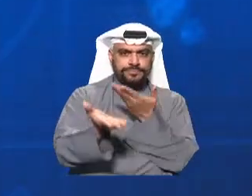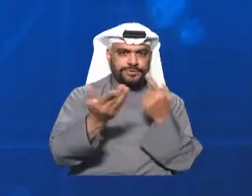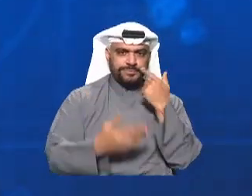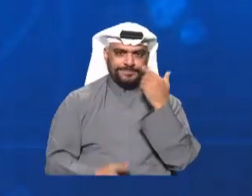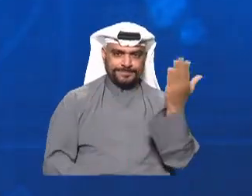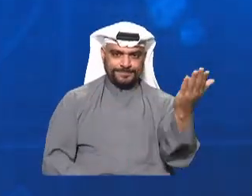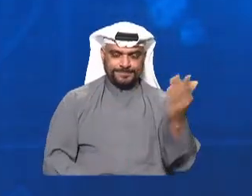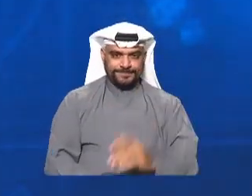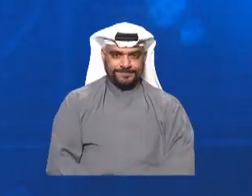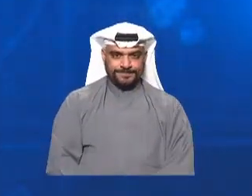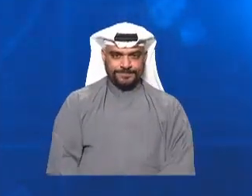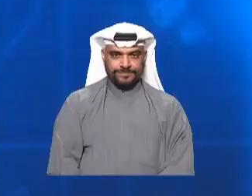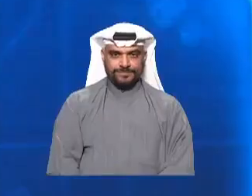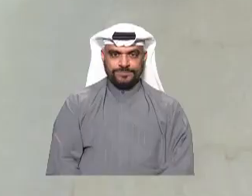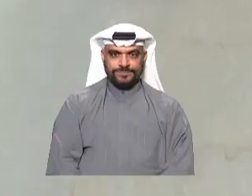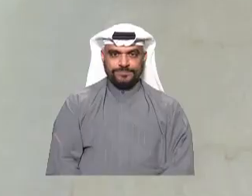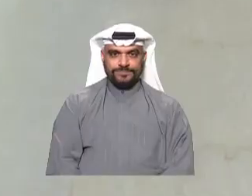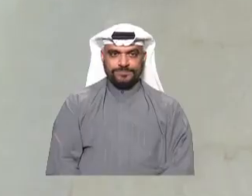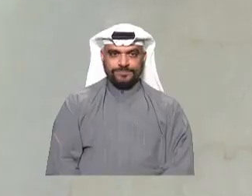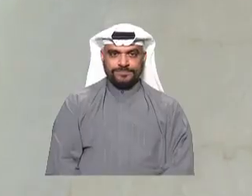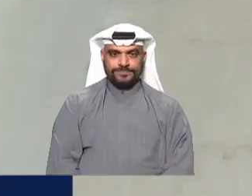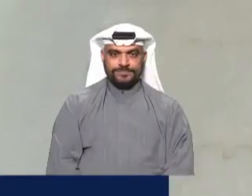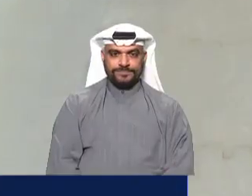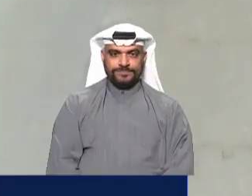مجلس الوزراء.